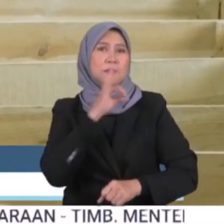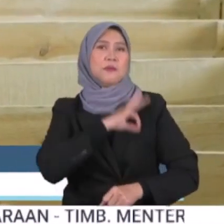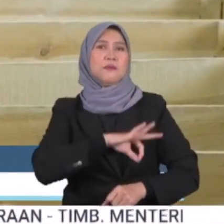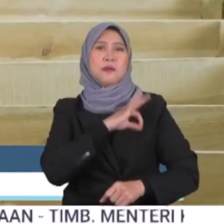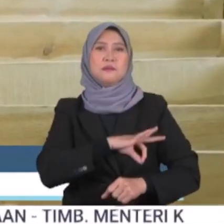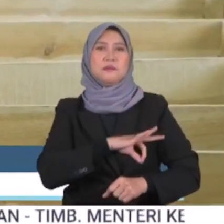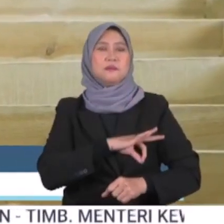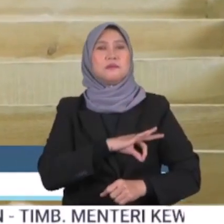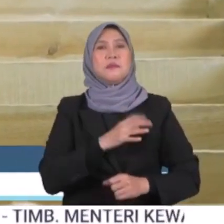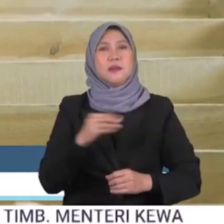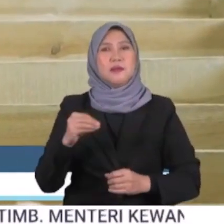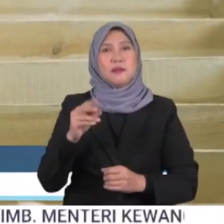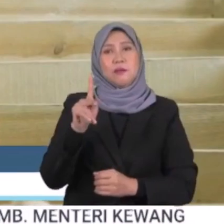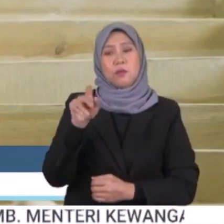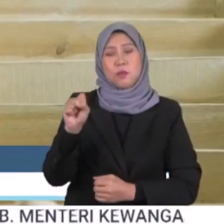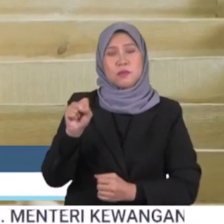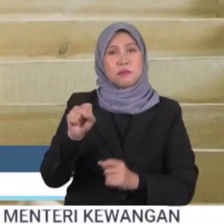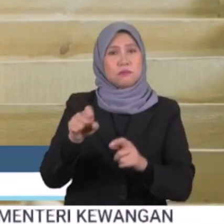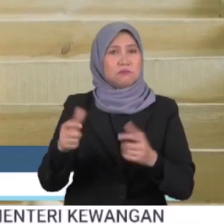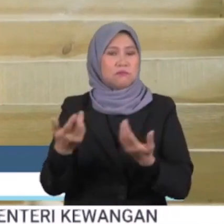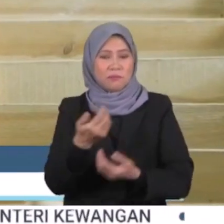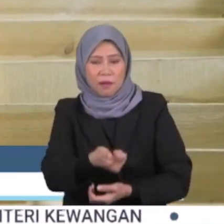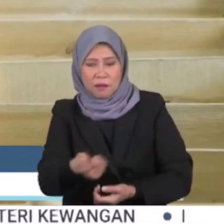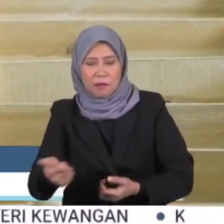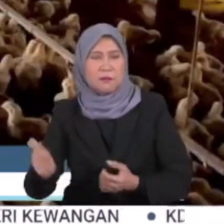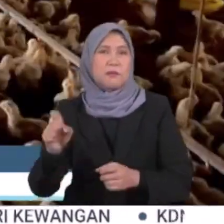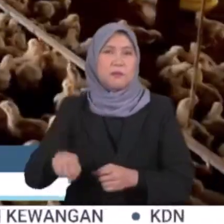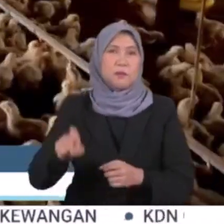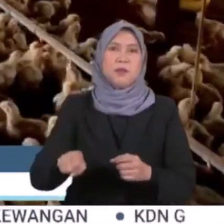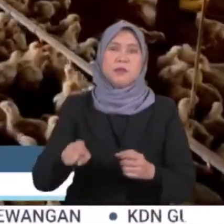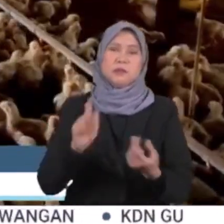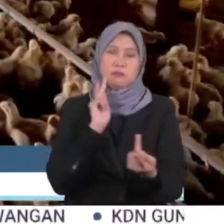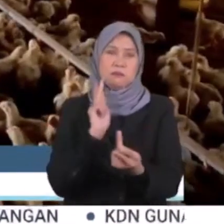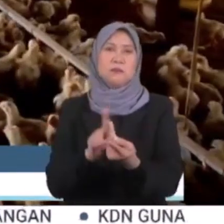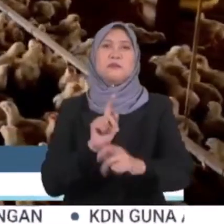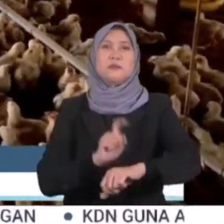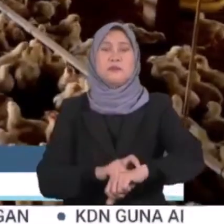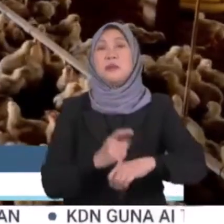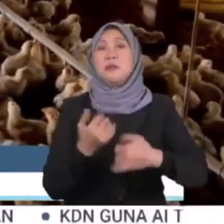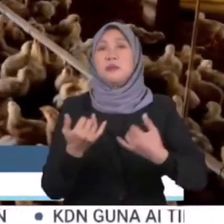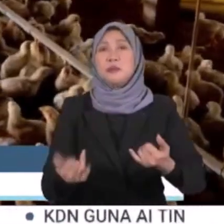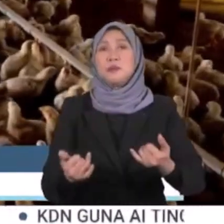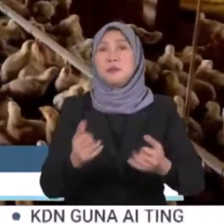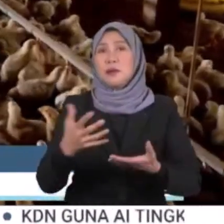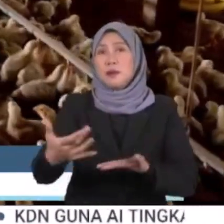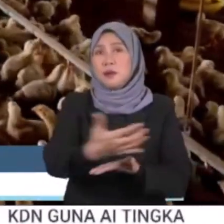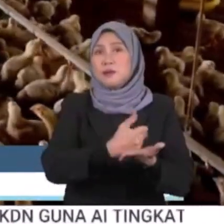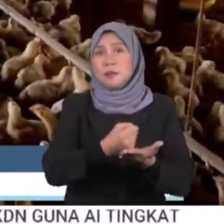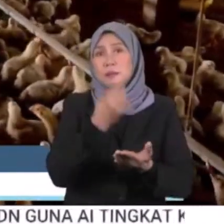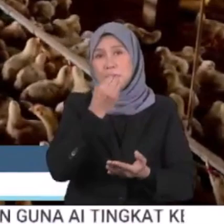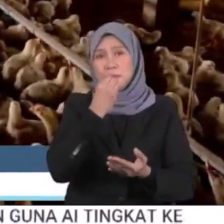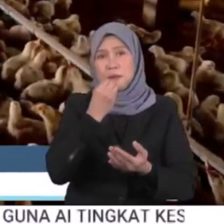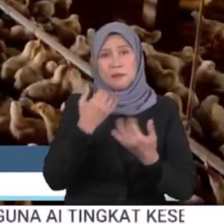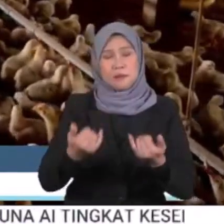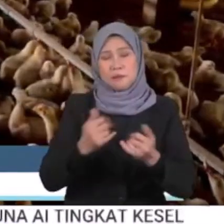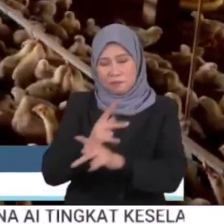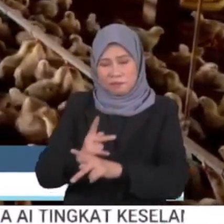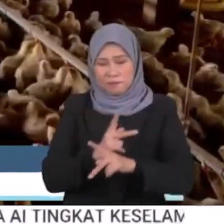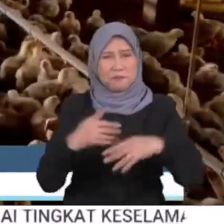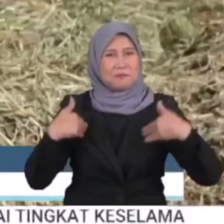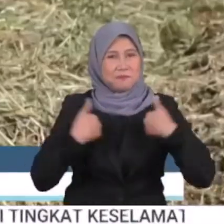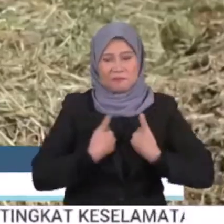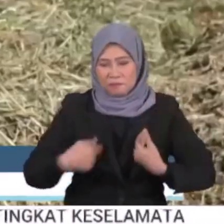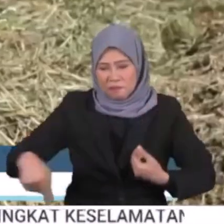dimanfaatkan sebaiknya dengan kos logistik yang munasabah. Ini kerana inisiatif menghasilkan makanan ternakan sebelum ini tidak